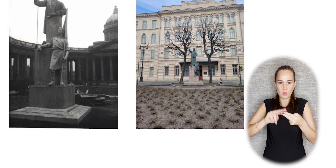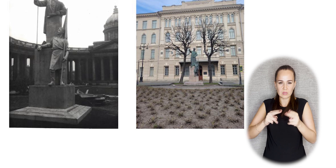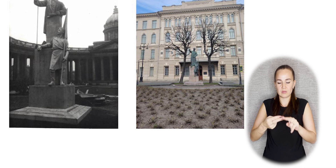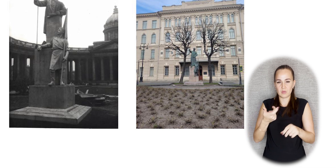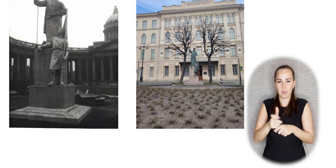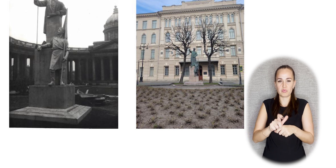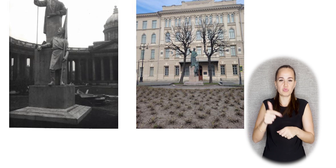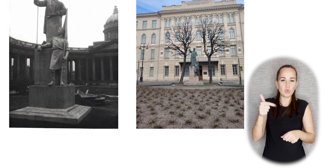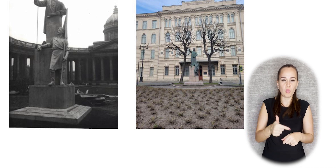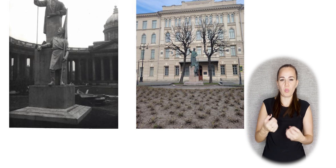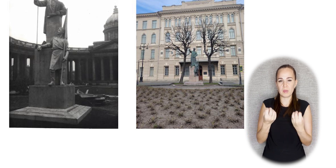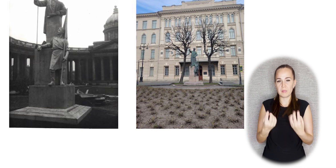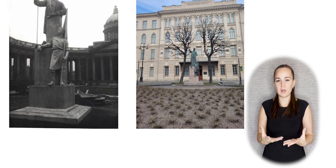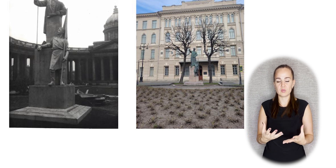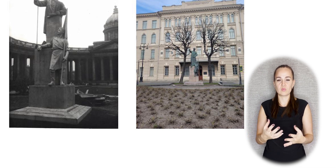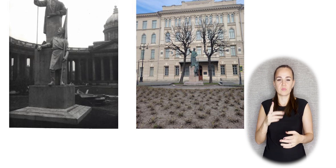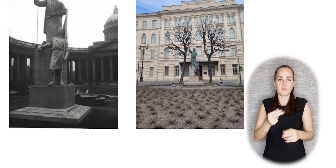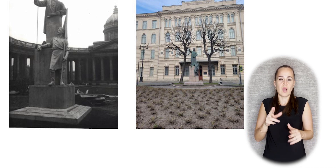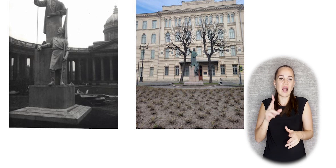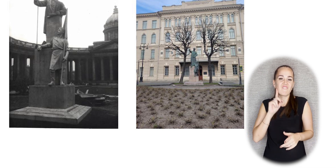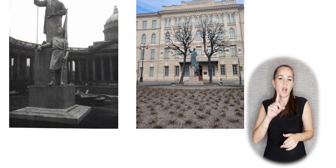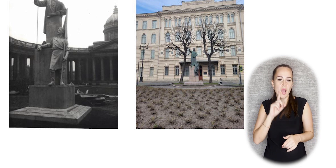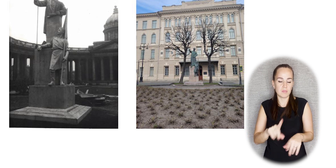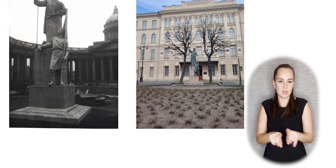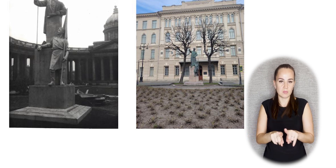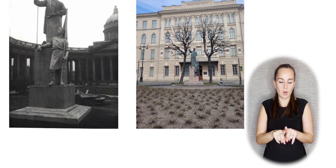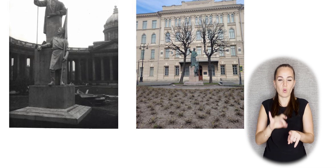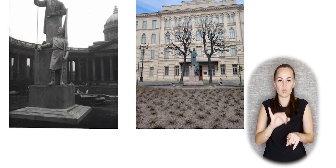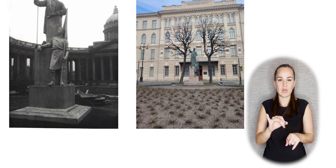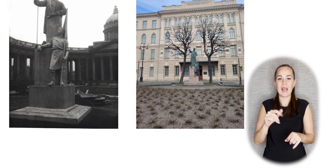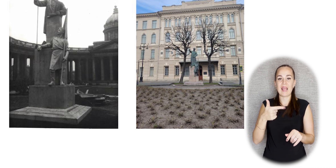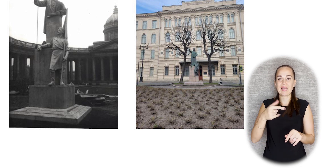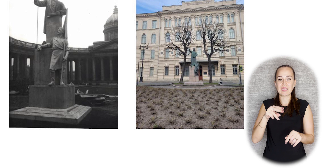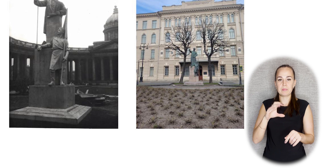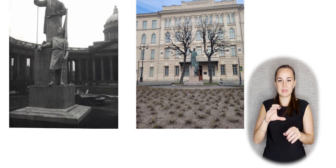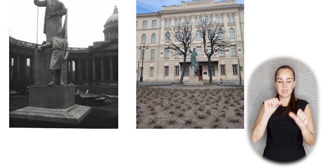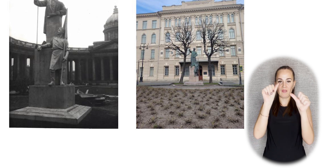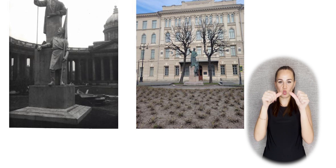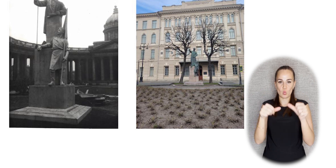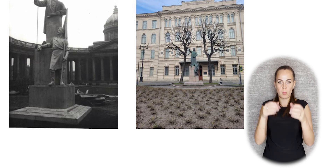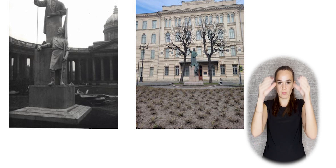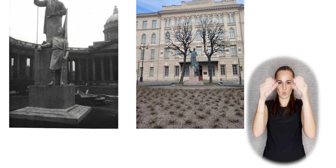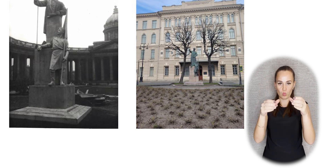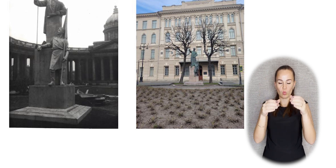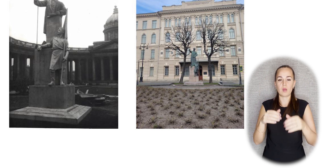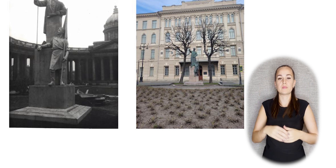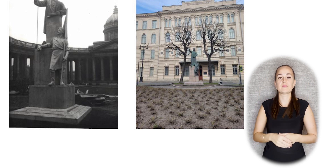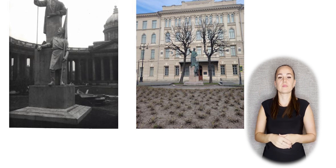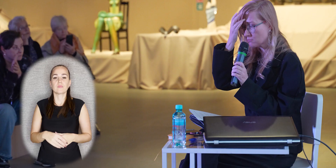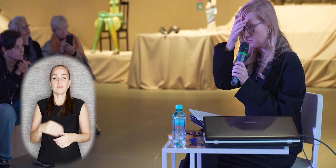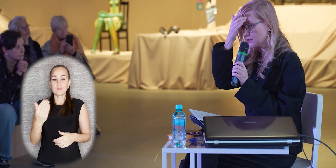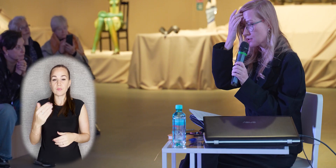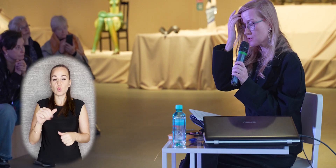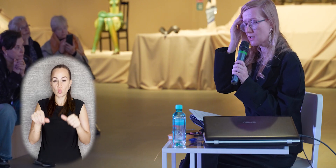тоже прислодящий впечатление временного. И мы видим гипсовую скульптуру. Дело в том, что скульптор Гинзбург совершенно